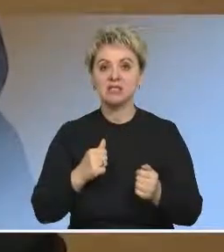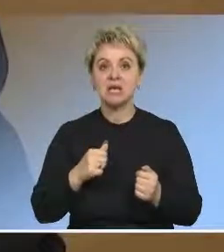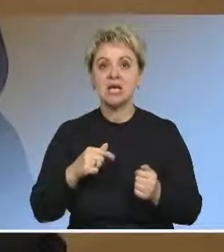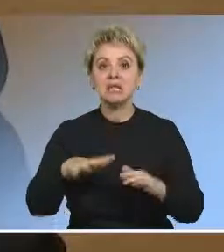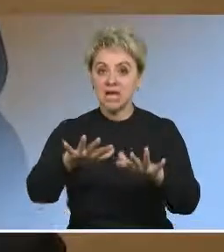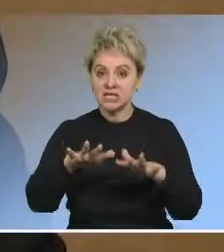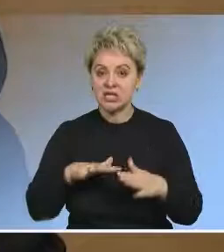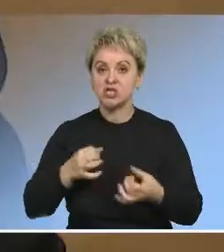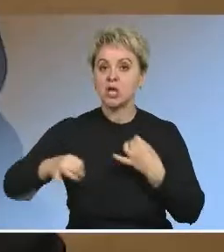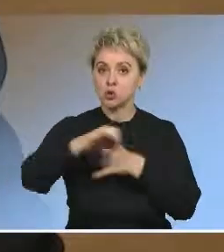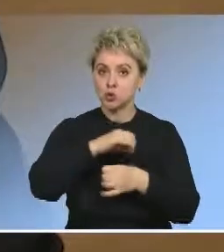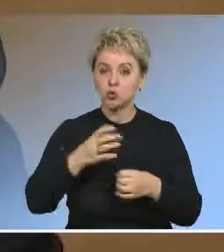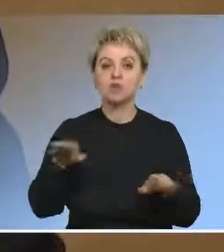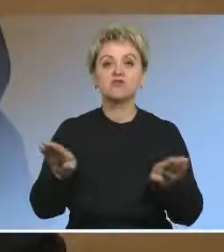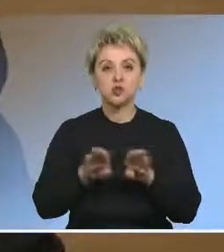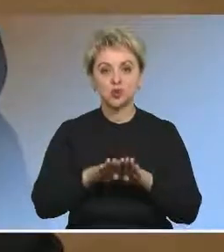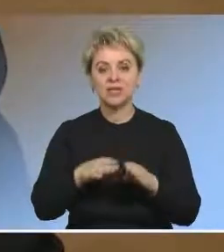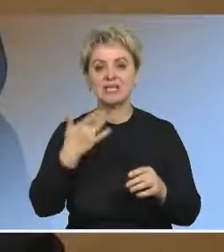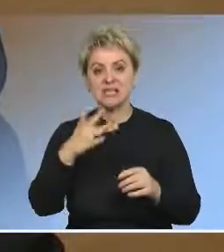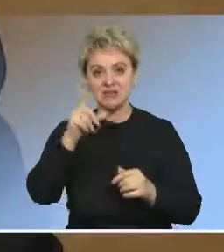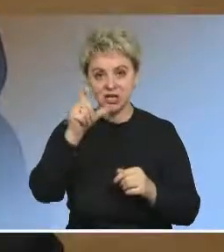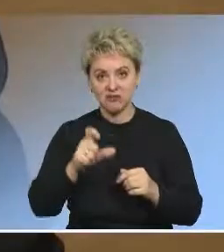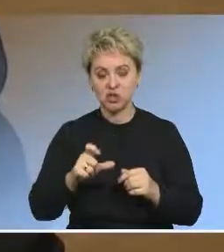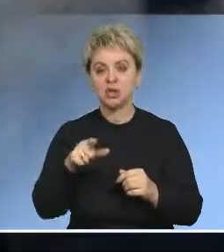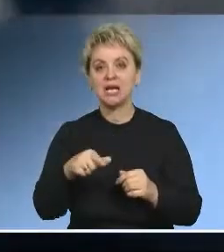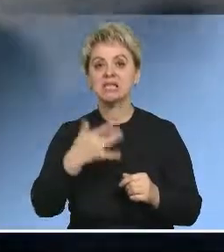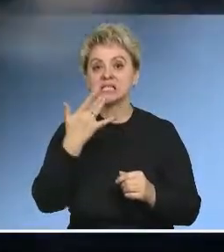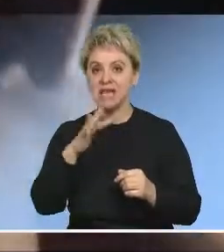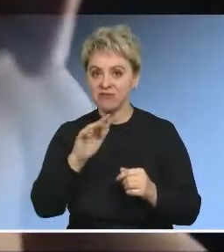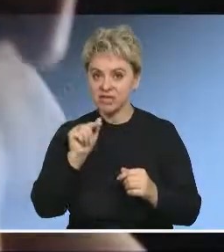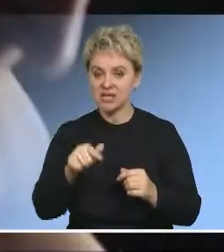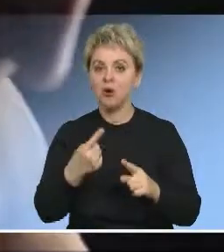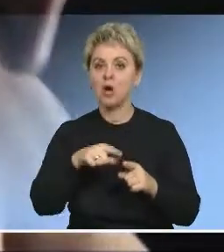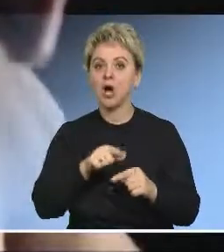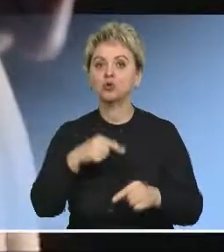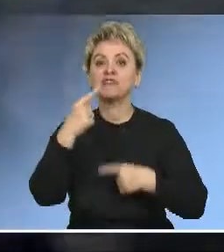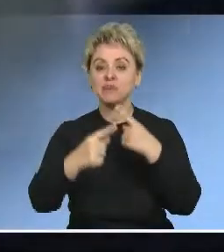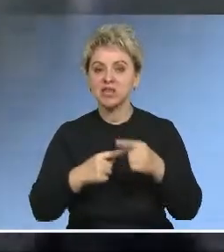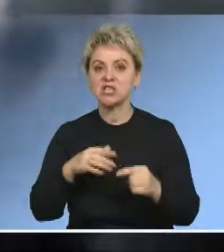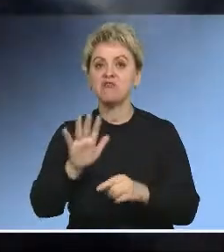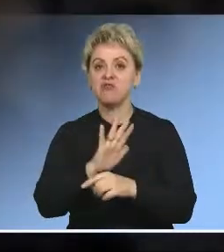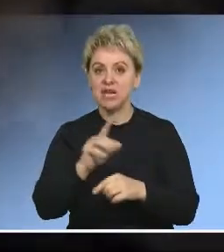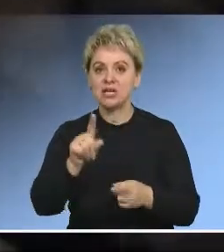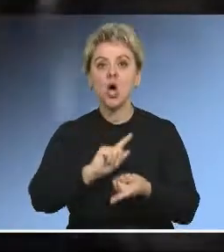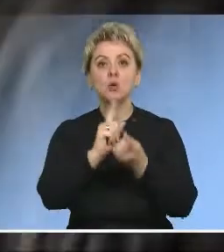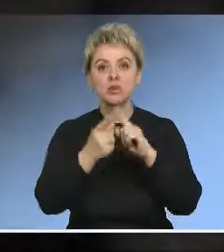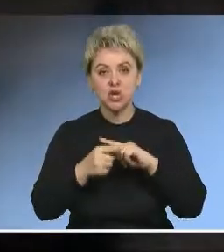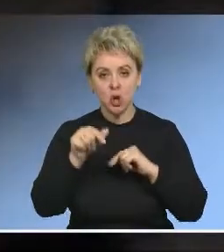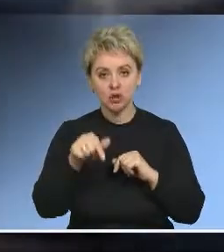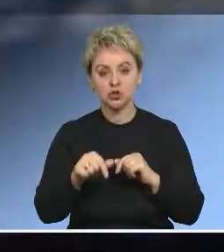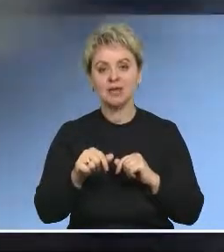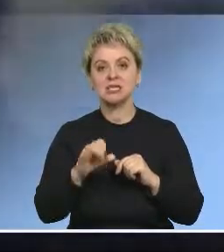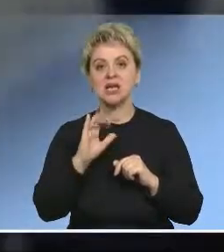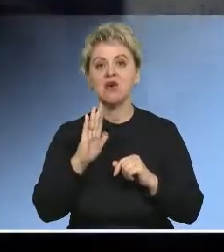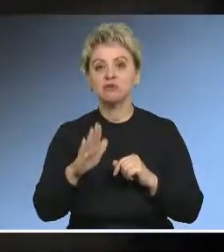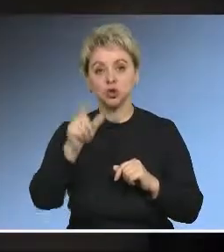на зрительский суд все-таки советского человека, советского, который в процессе фильма перерождается